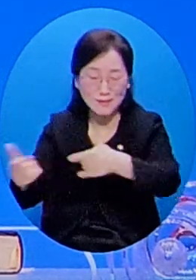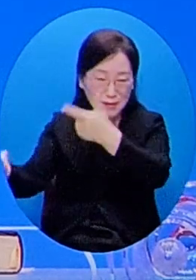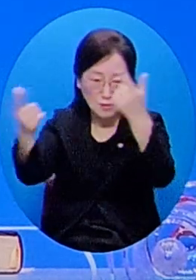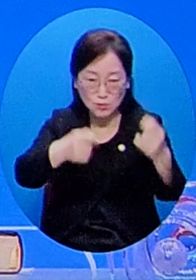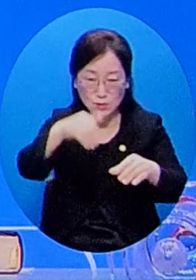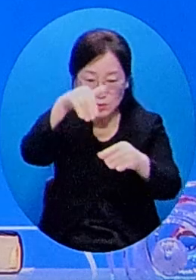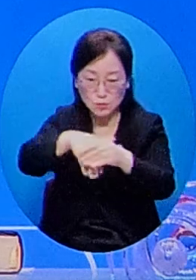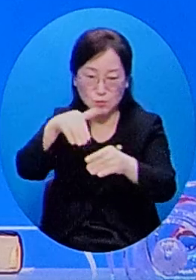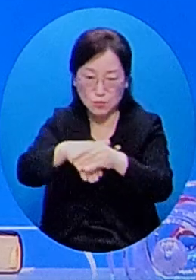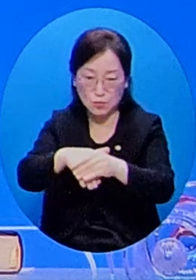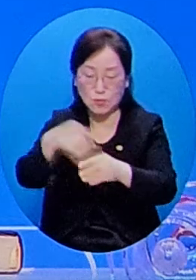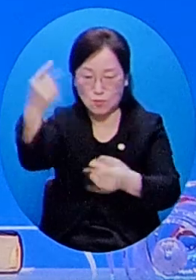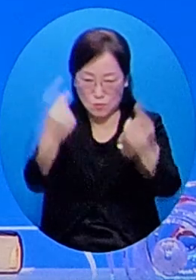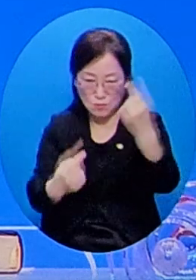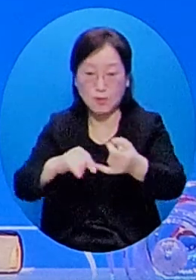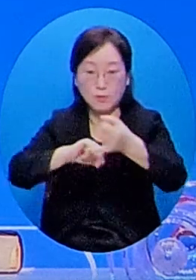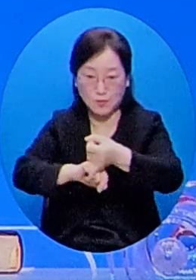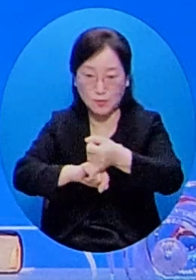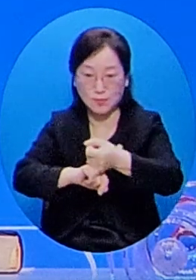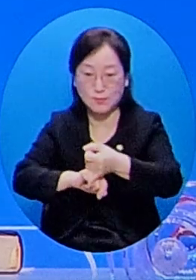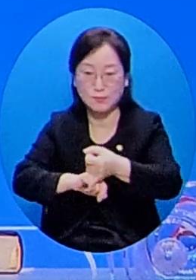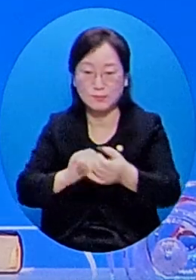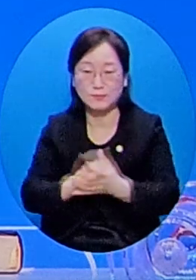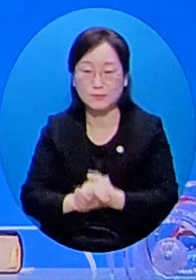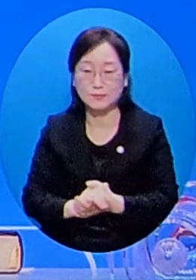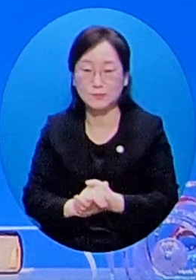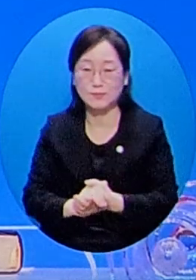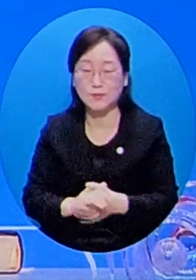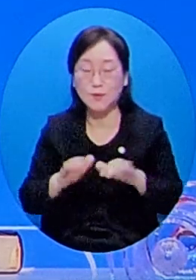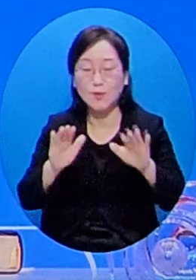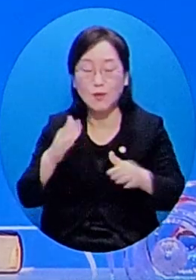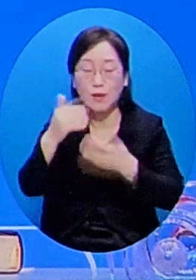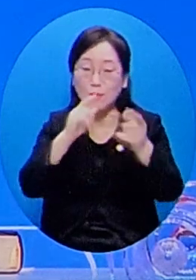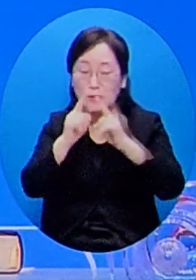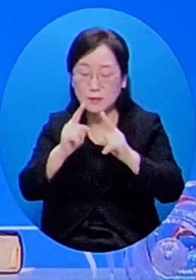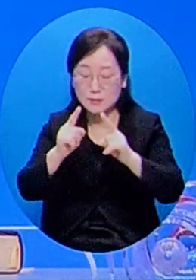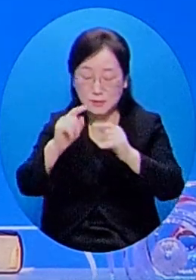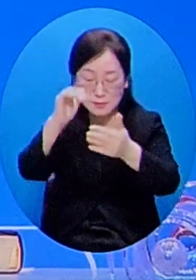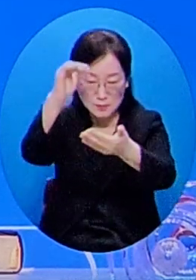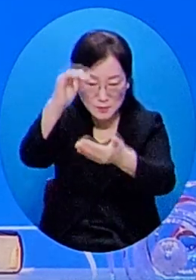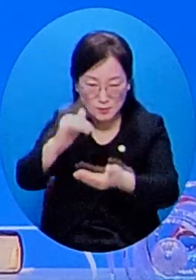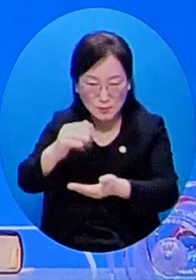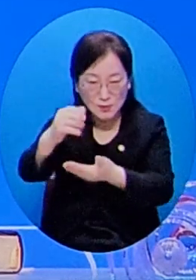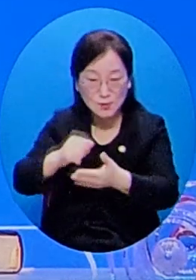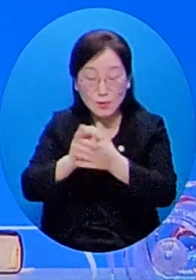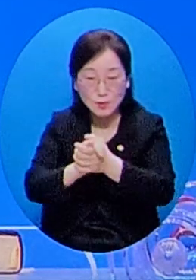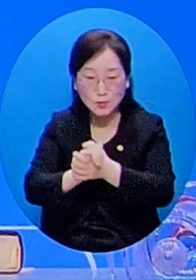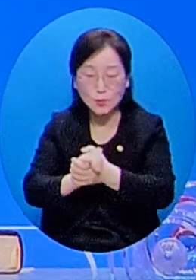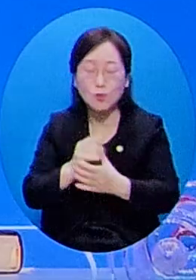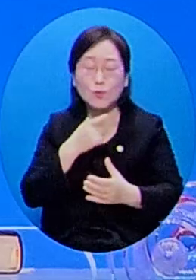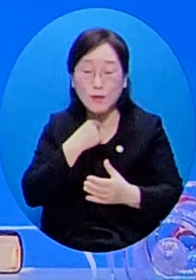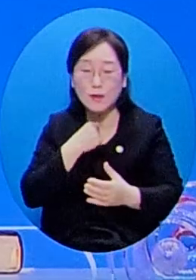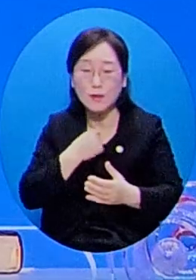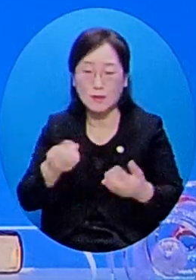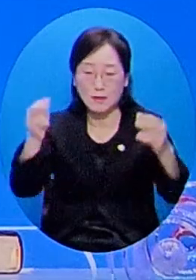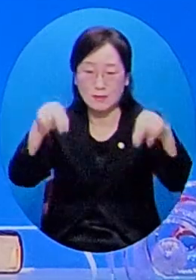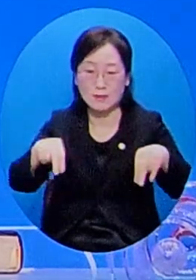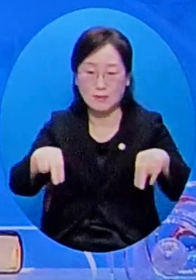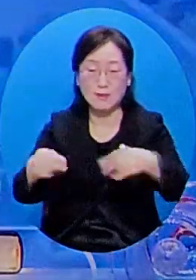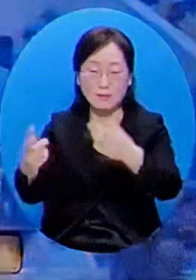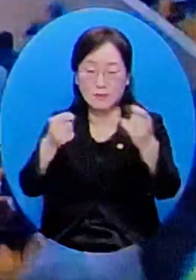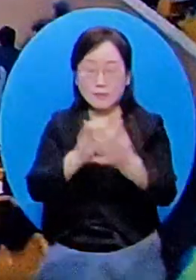나와서 투표를 해서 하나님의 사람들을 세워야 될 것입니다. 그리고 오늘 말씀대로 우리가 기도의 사람들 되기 위해서 우리 자리에서 일어나셔서 주여